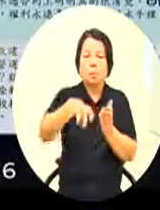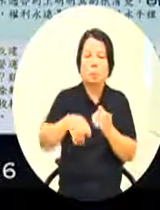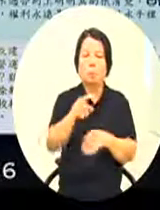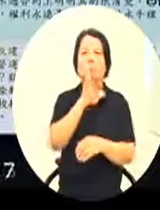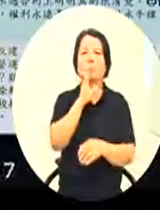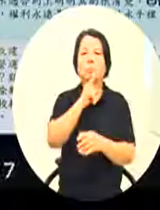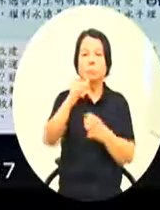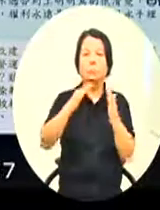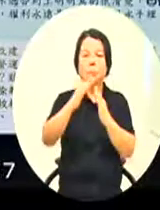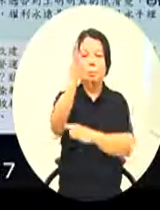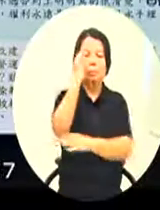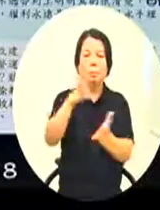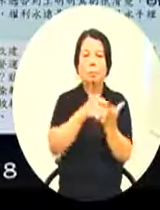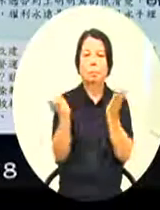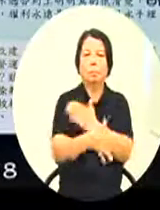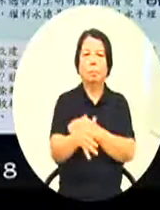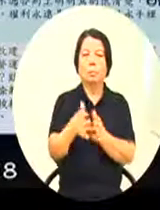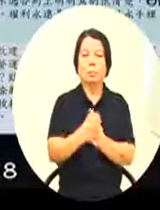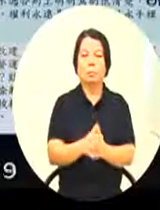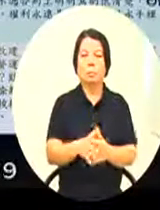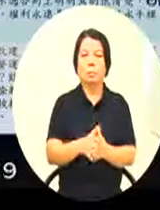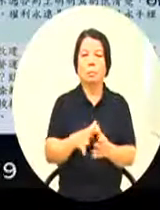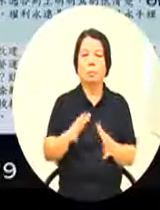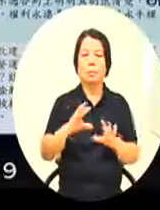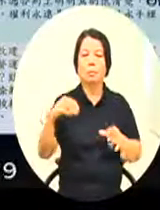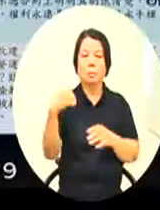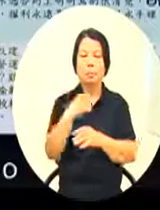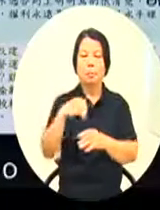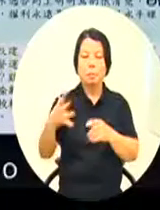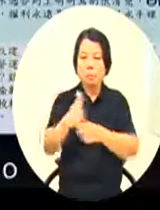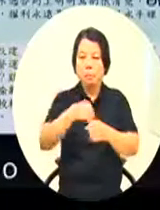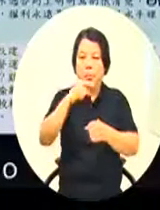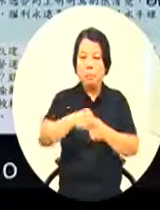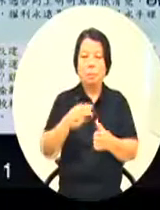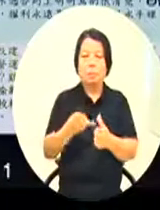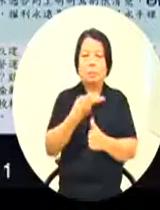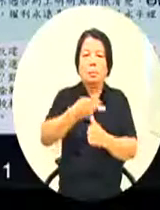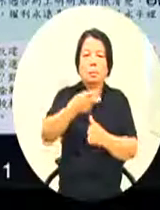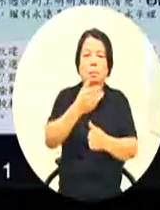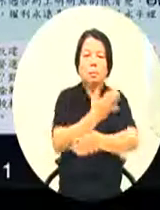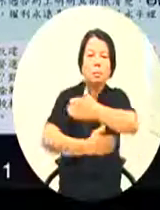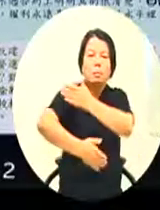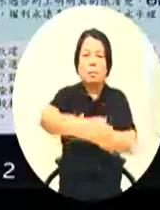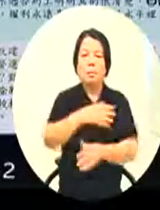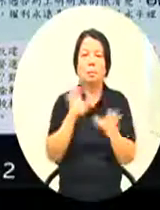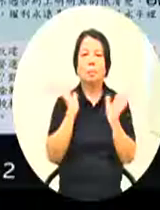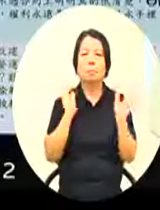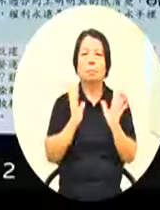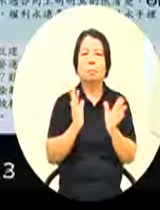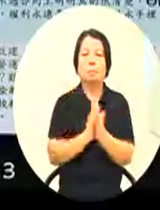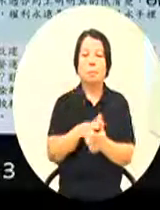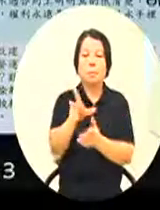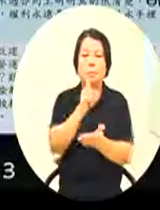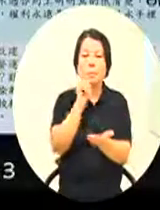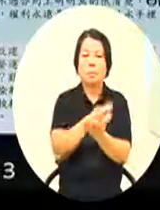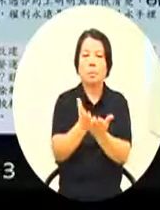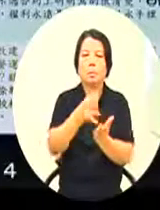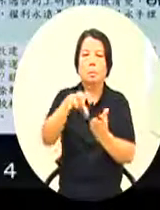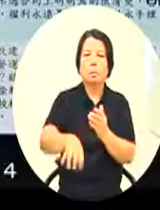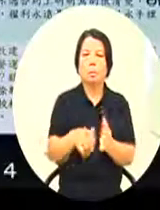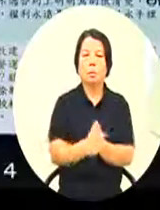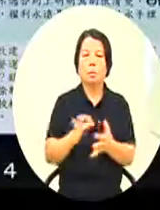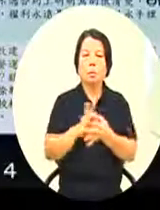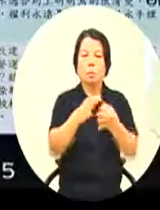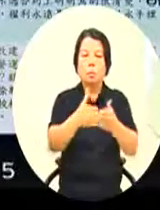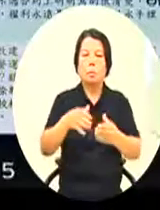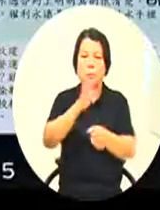了高雄全台湾唯一或是唯二的生障儿童图书馆，为了就是要满